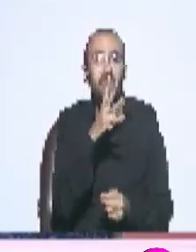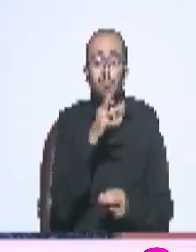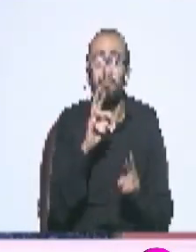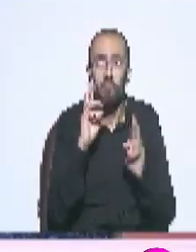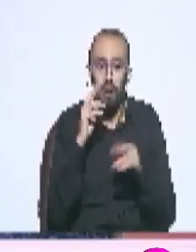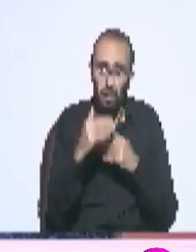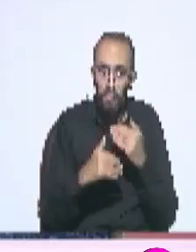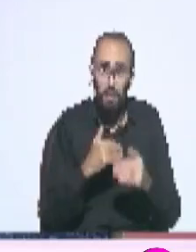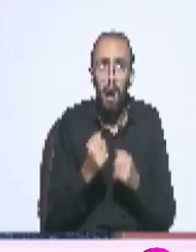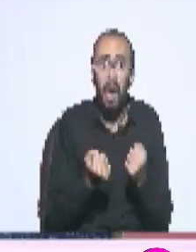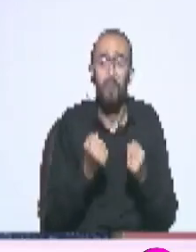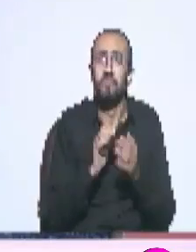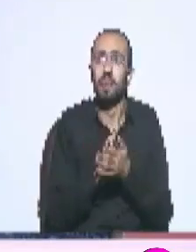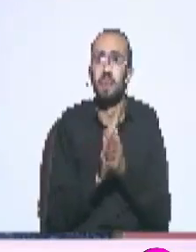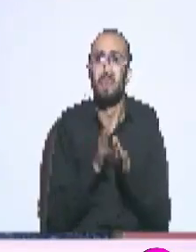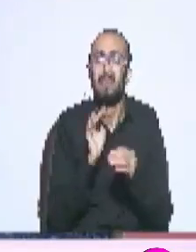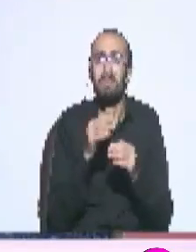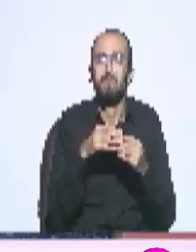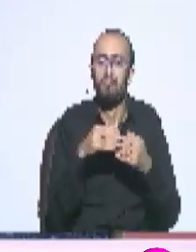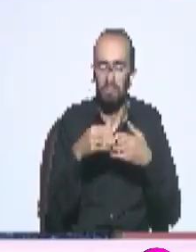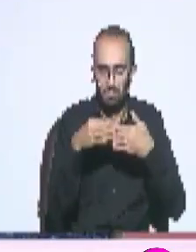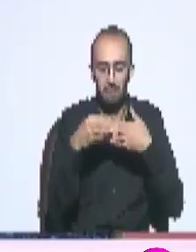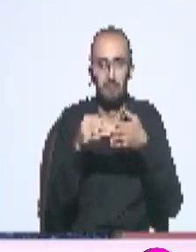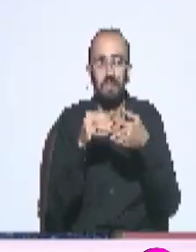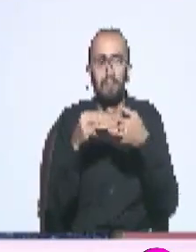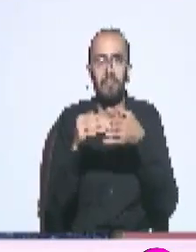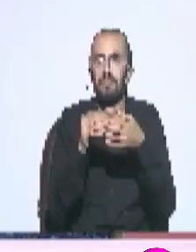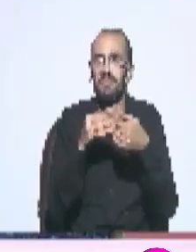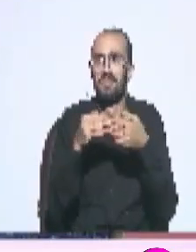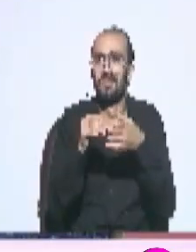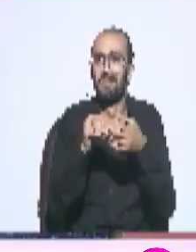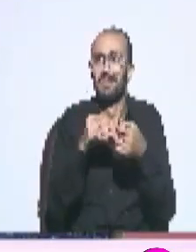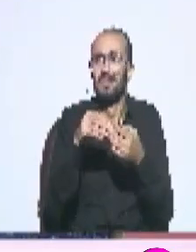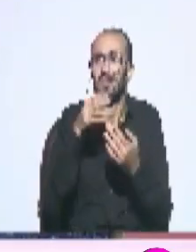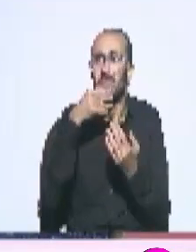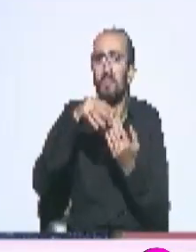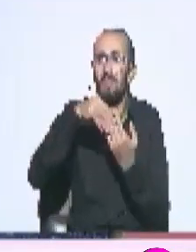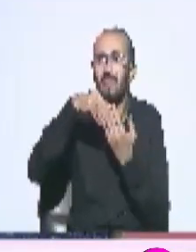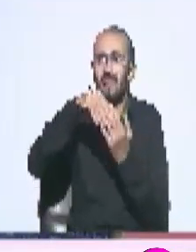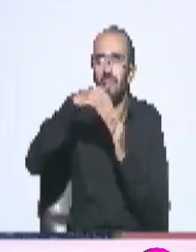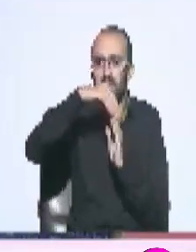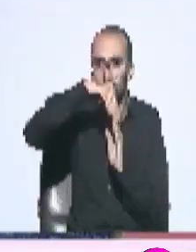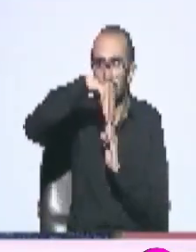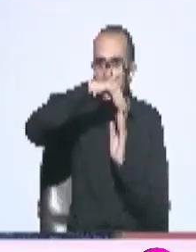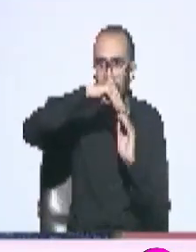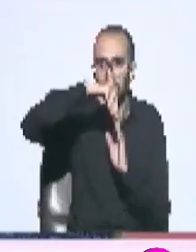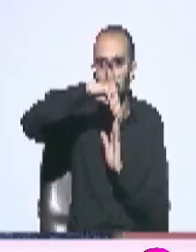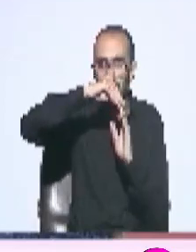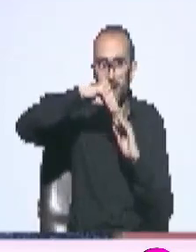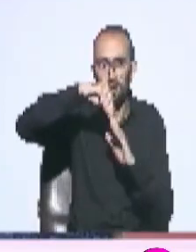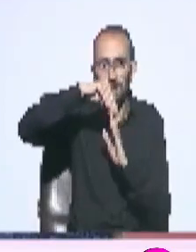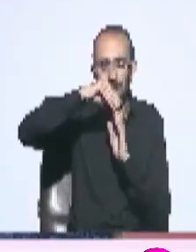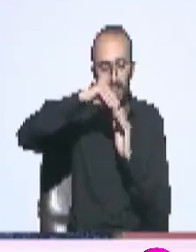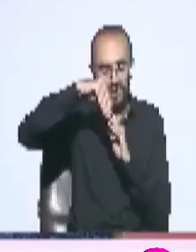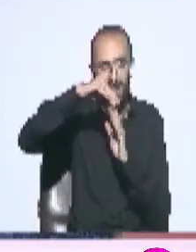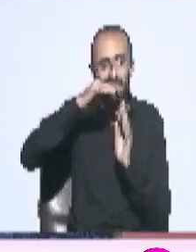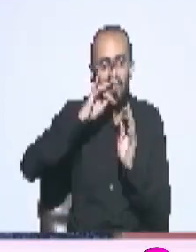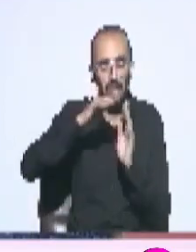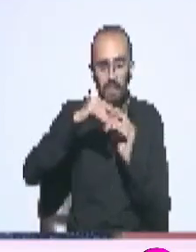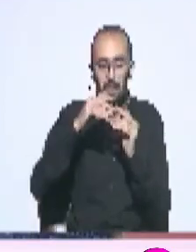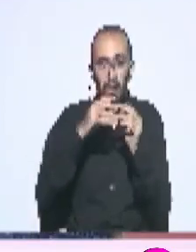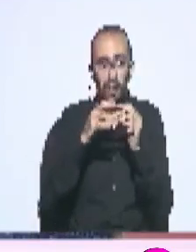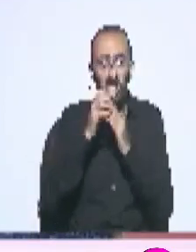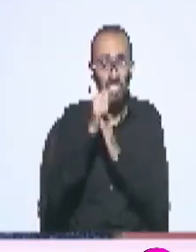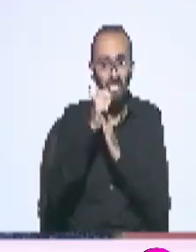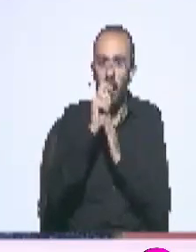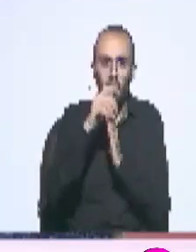محتاجين ان احنا نبقى بنعملها المرونه انا محتاج ان انا ابقى معفس ابقى مرن مع نفسي متقبل ان انا ممكن يبقى